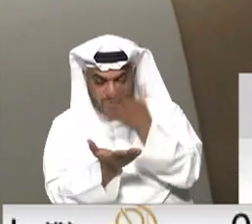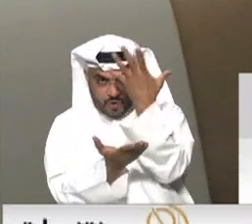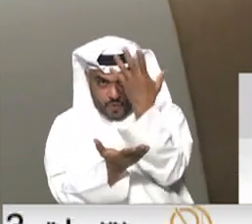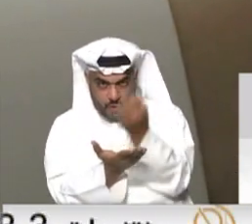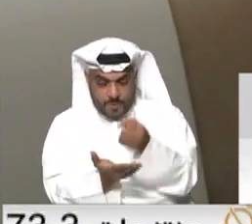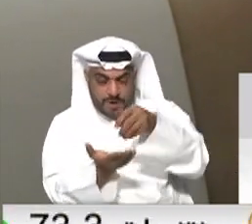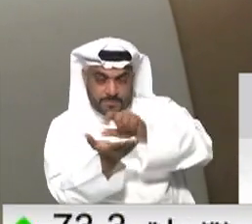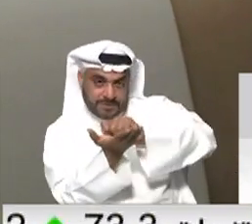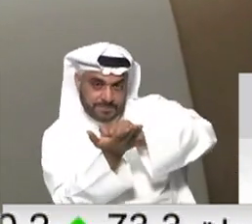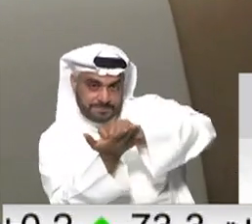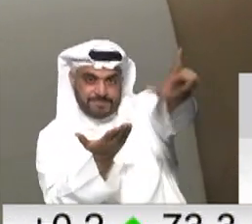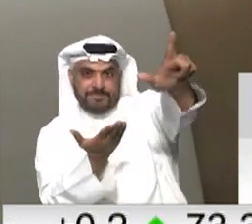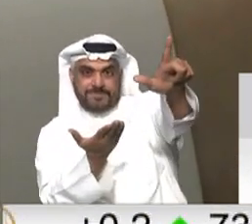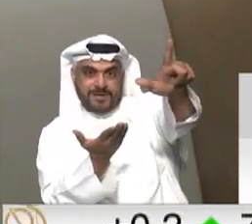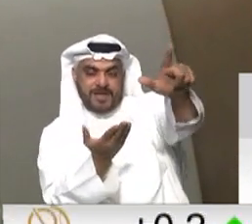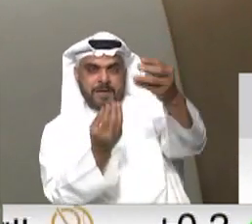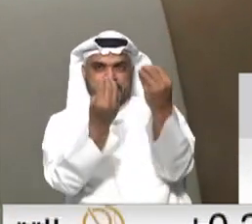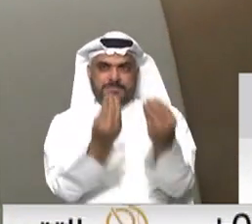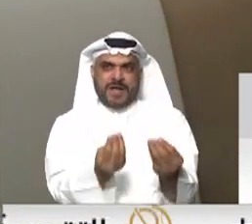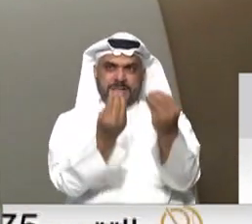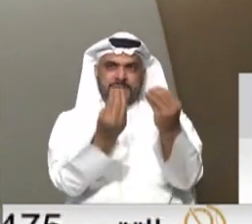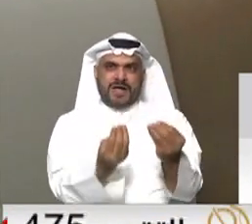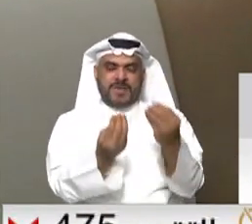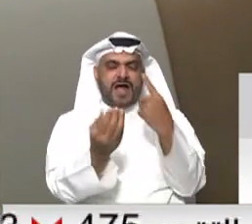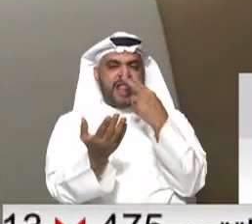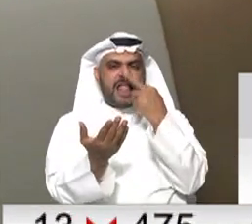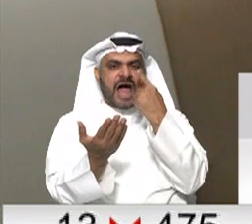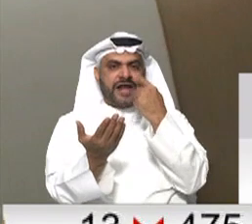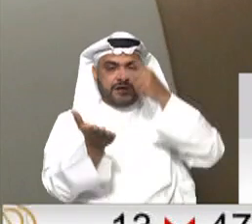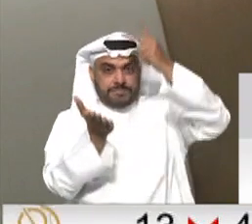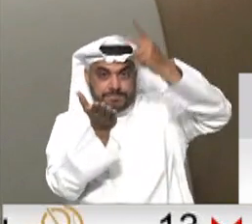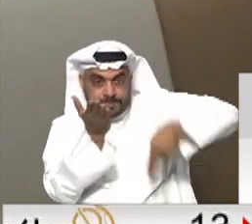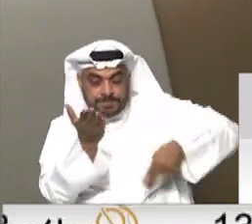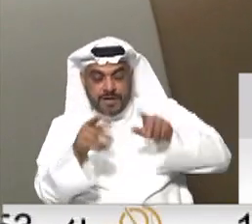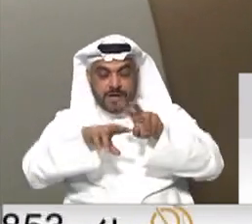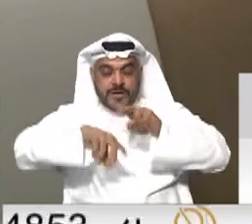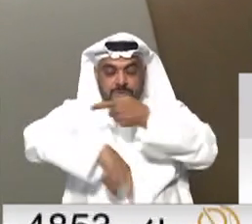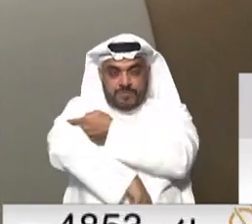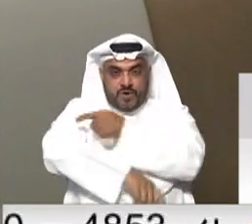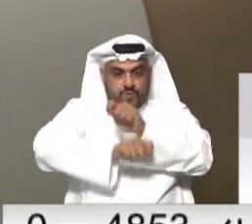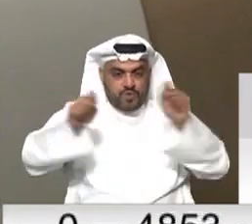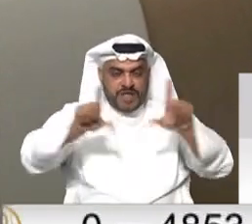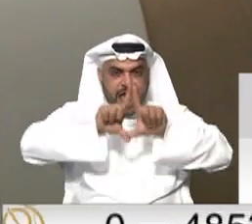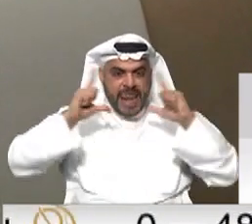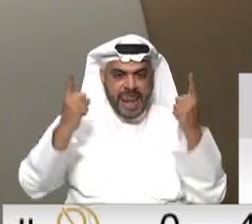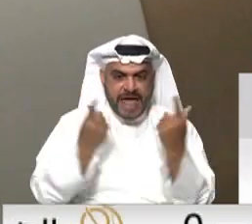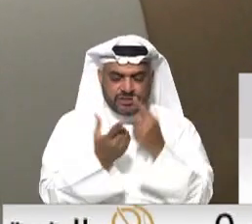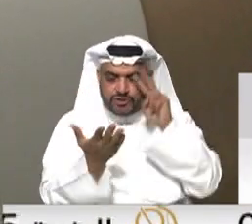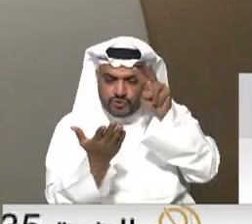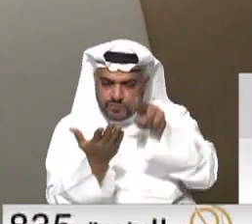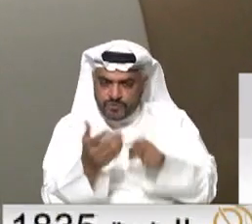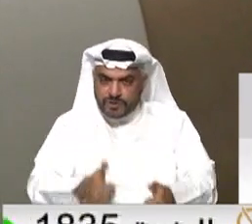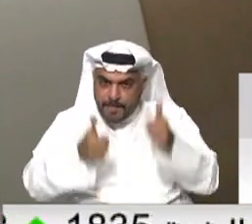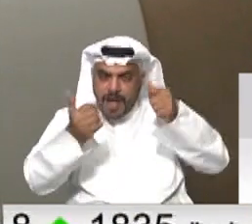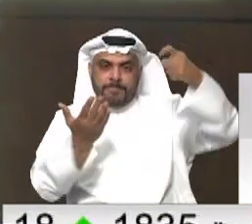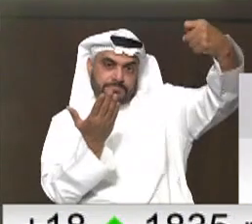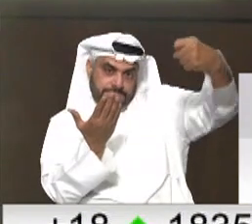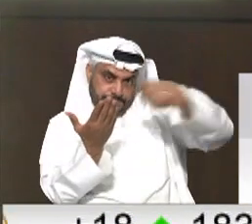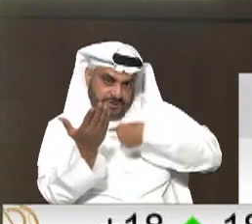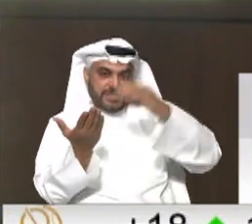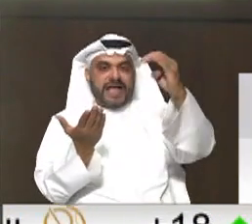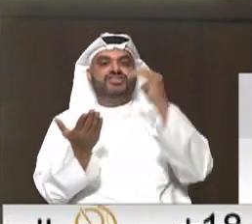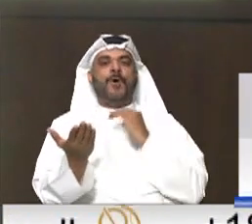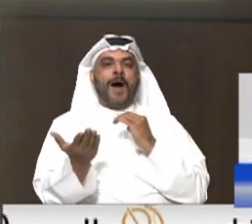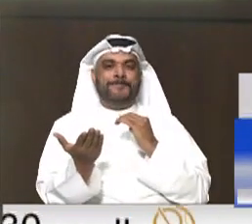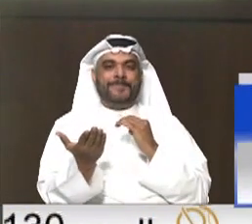باستلام الطلب، وبعد مراجعة التقرير من قبل المستشفى يعرض على اللجنة الفنية المختصة. اللجنة